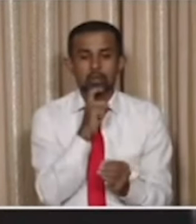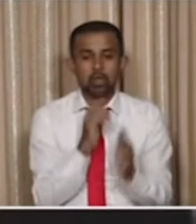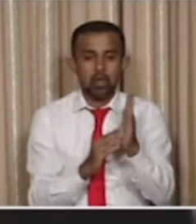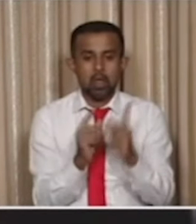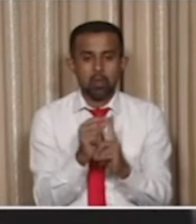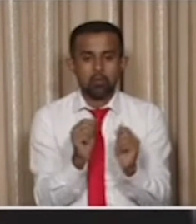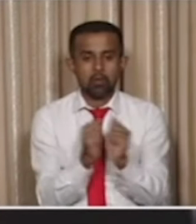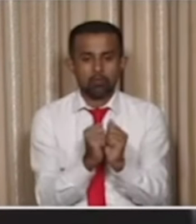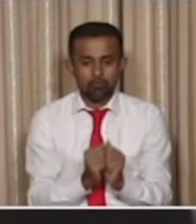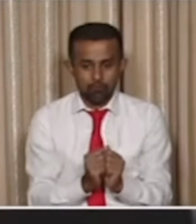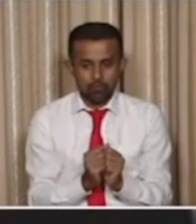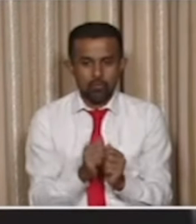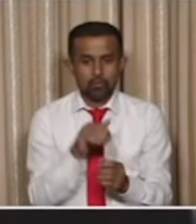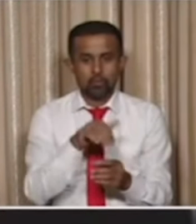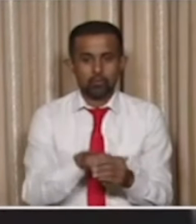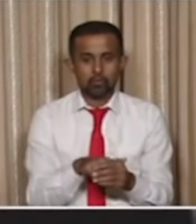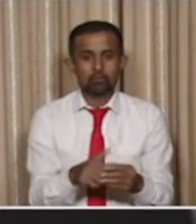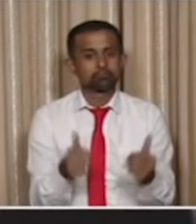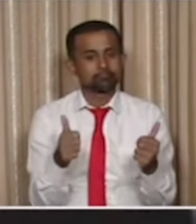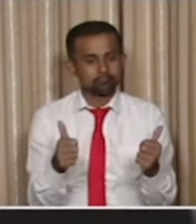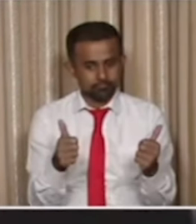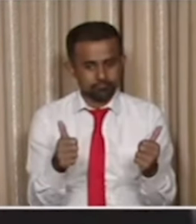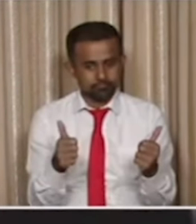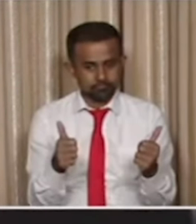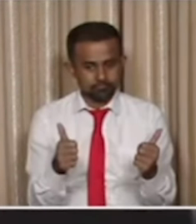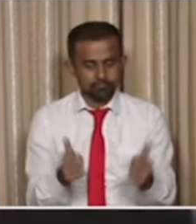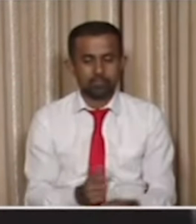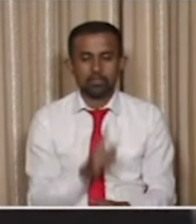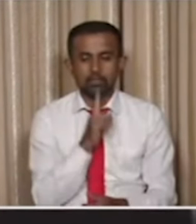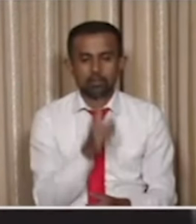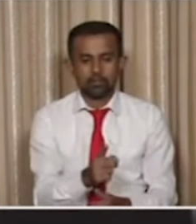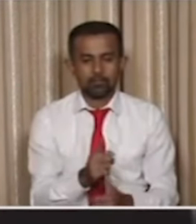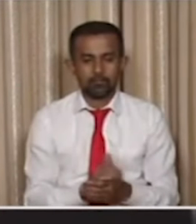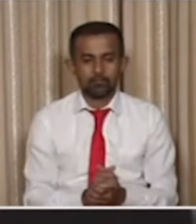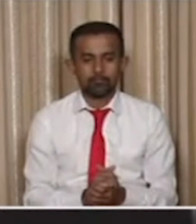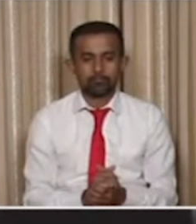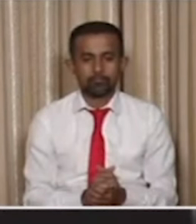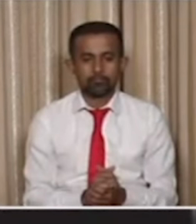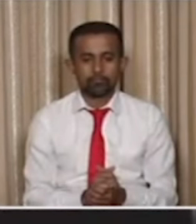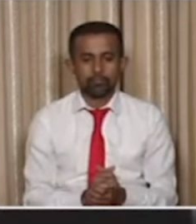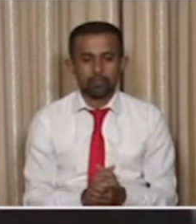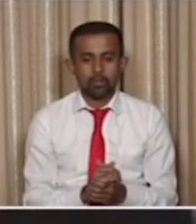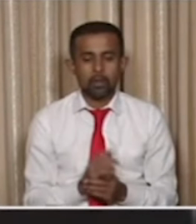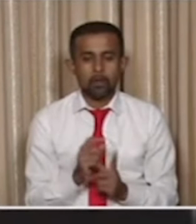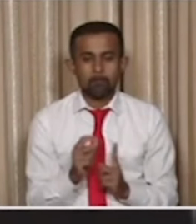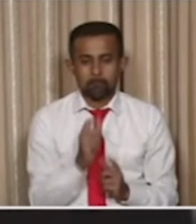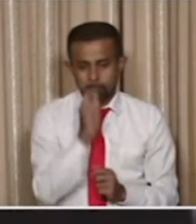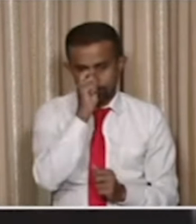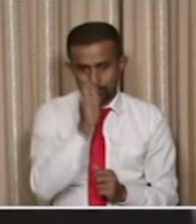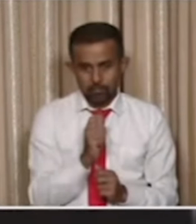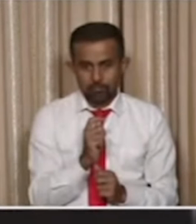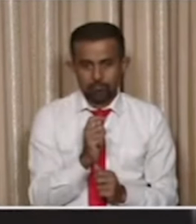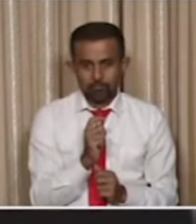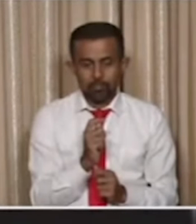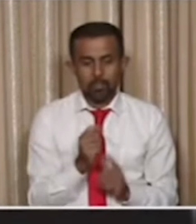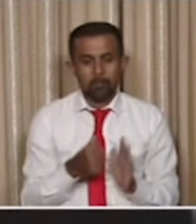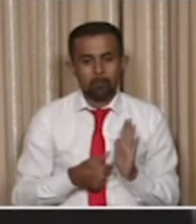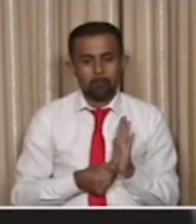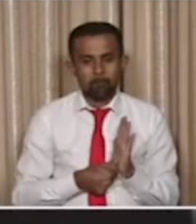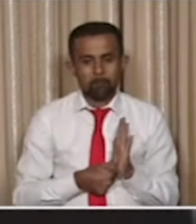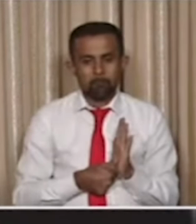කටයුතු කිරීම පිළිබඳ අපේ ප්‍රසාදය අපි ඔබතුමාට පළ කරනවා. ගරු මූලාශ්‍රාණ්ඩු මන්ත්‍රීතුමනි මේ